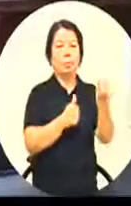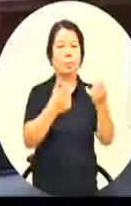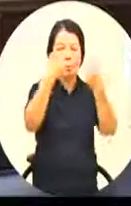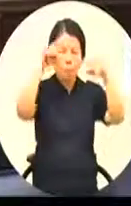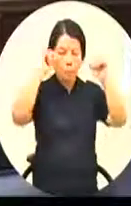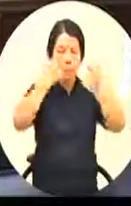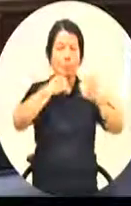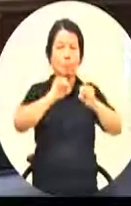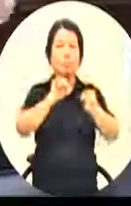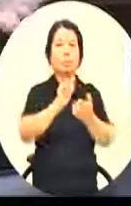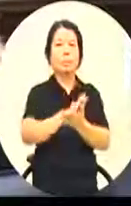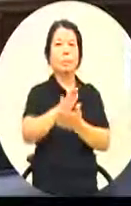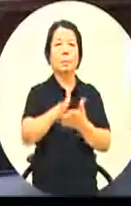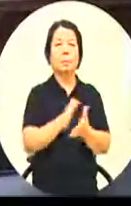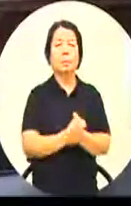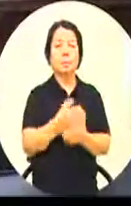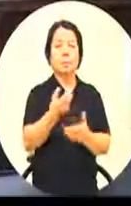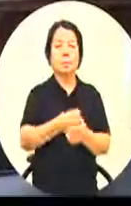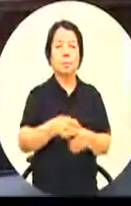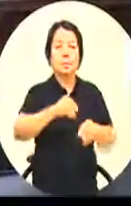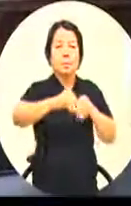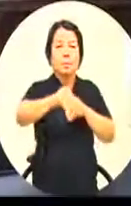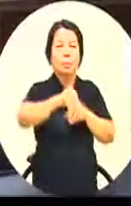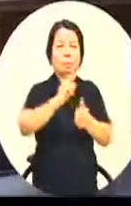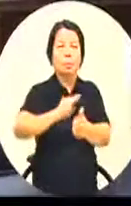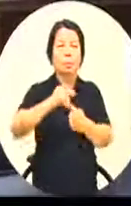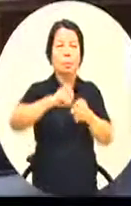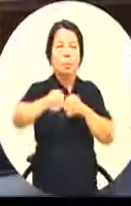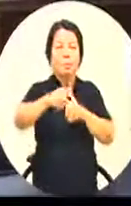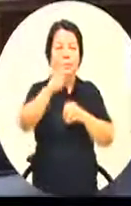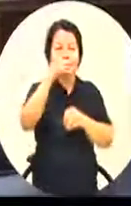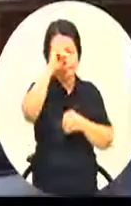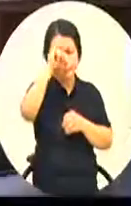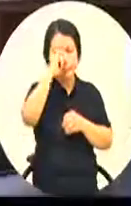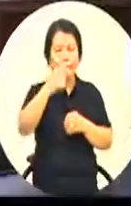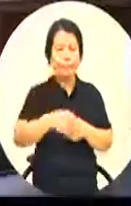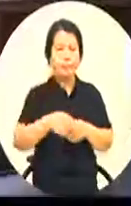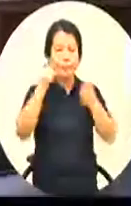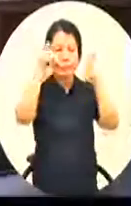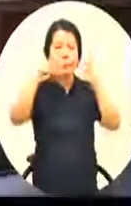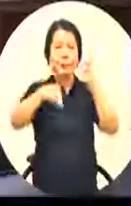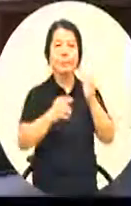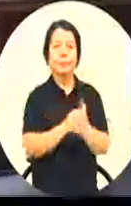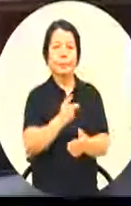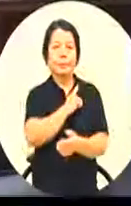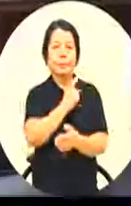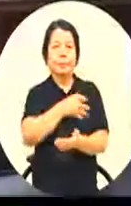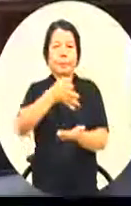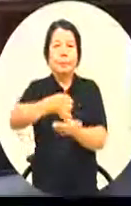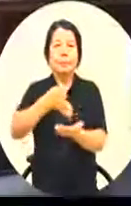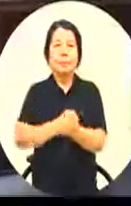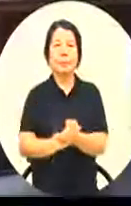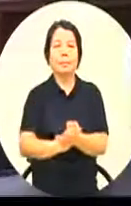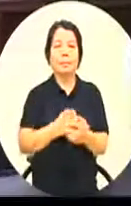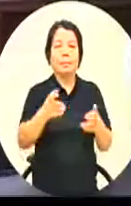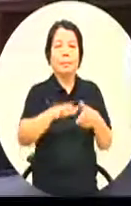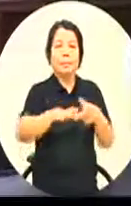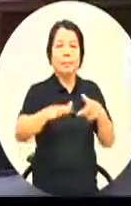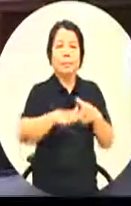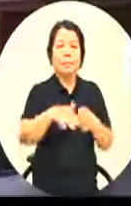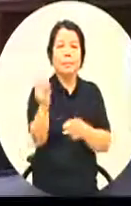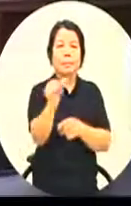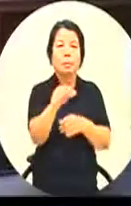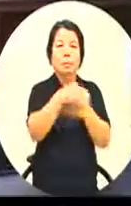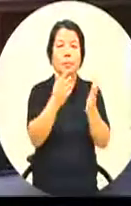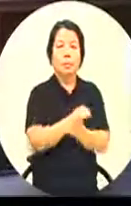她虽然分发到台北，但是她希望回来高雄，就各自报名了五间小学参加教